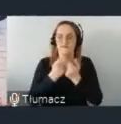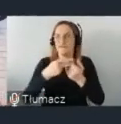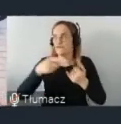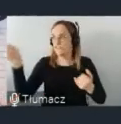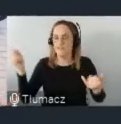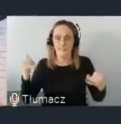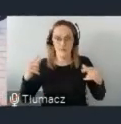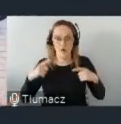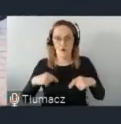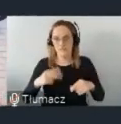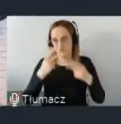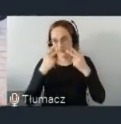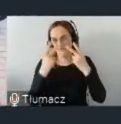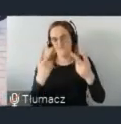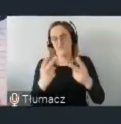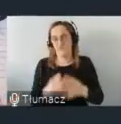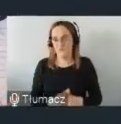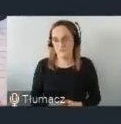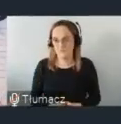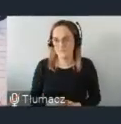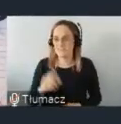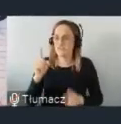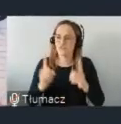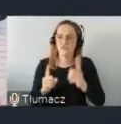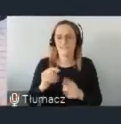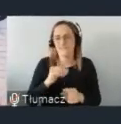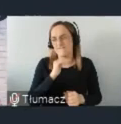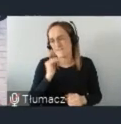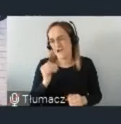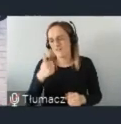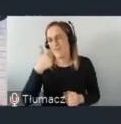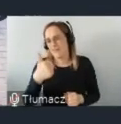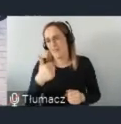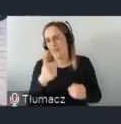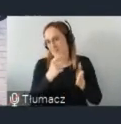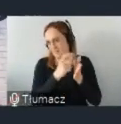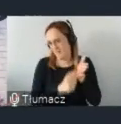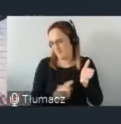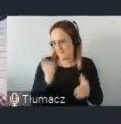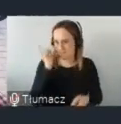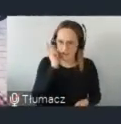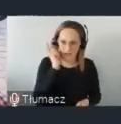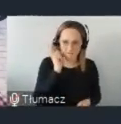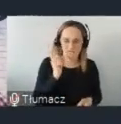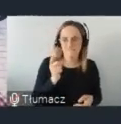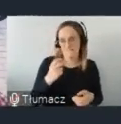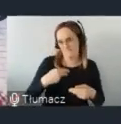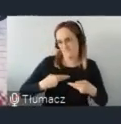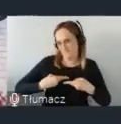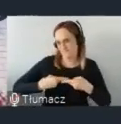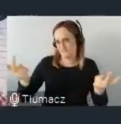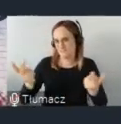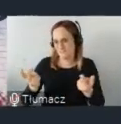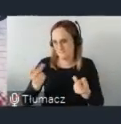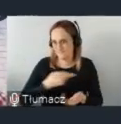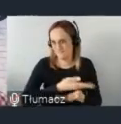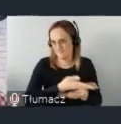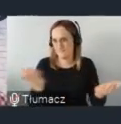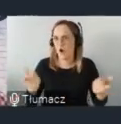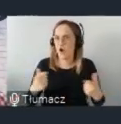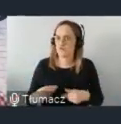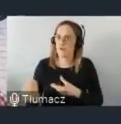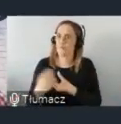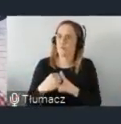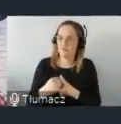uczestnicy zajęć mogą to zobaczyć. Czyli czasem jeden sprzęt wystarczy do tego, żeby pokazać ciekawe rzeczy uczestnikom.